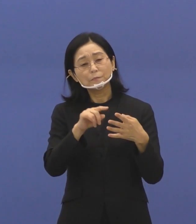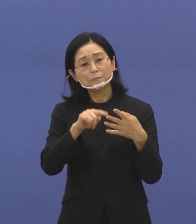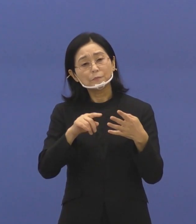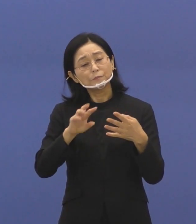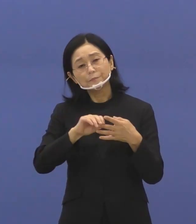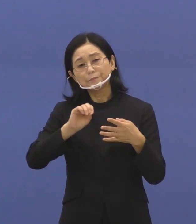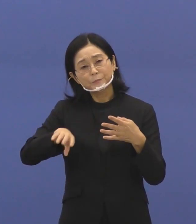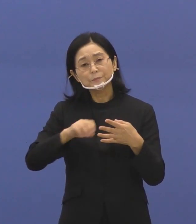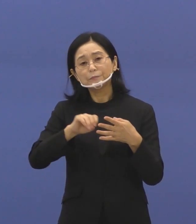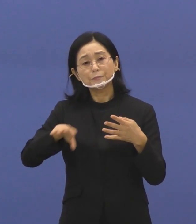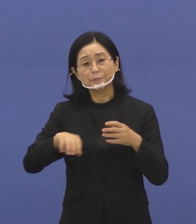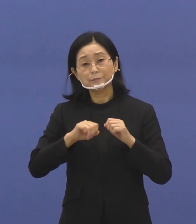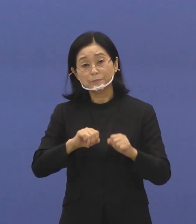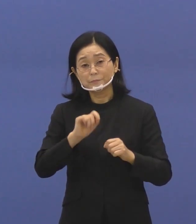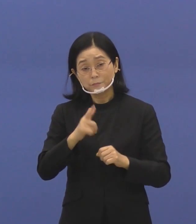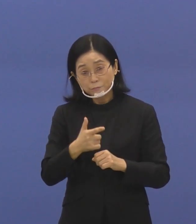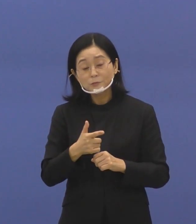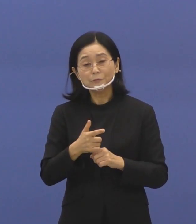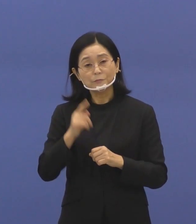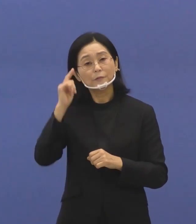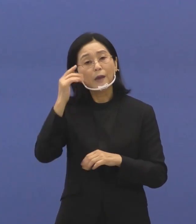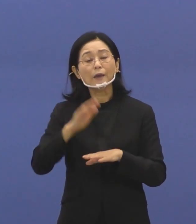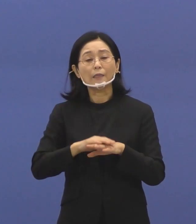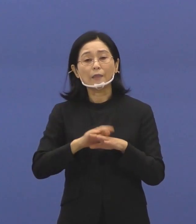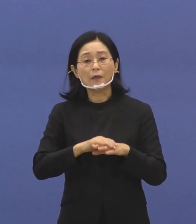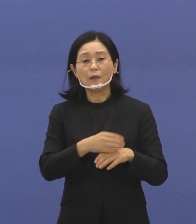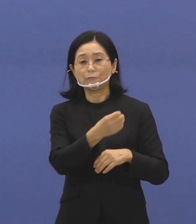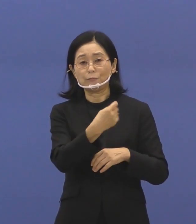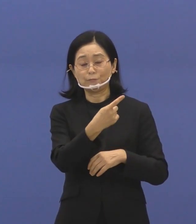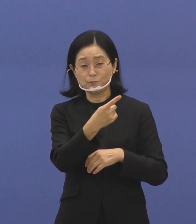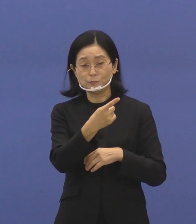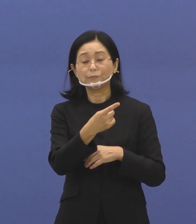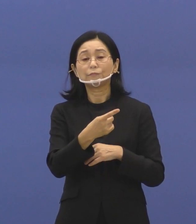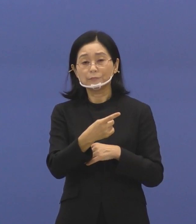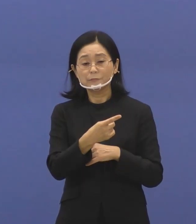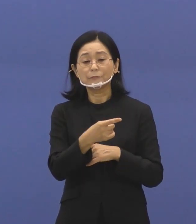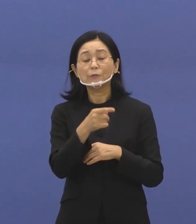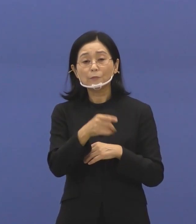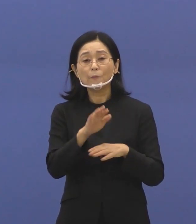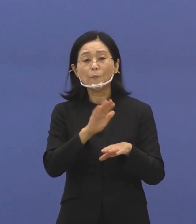決めてですね、そして保健所がこの